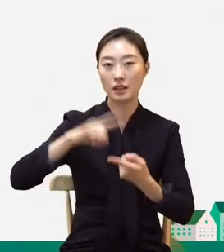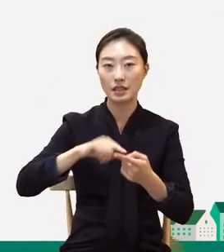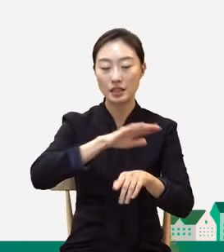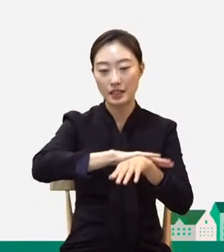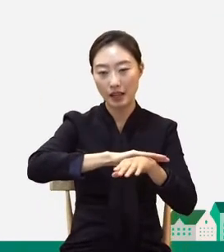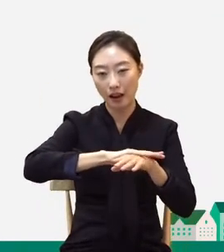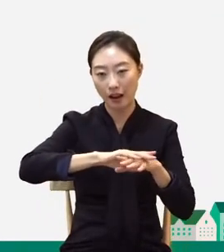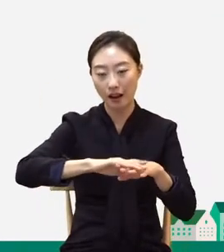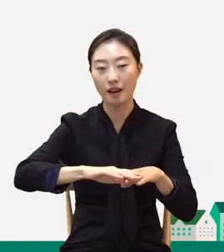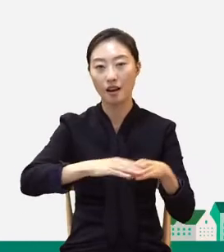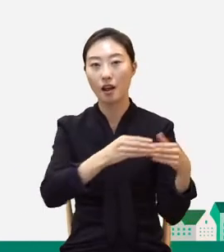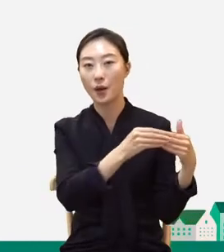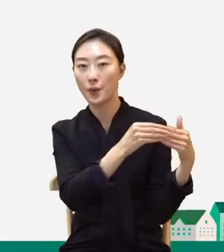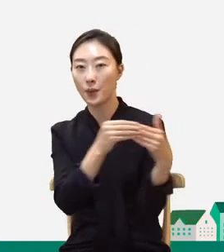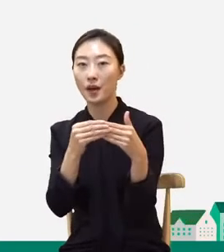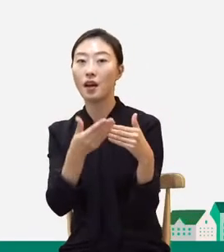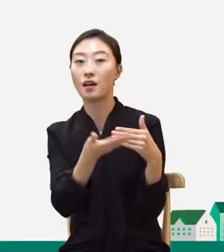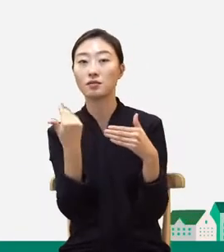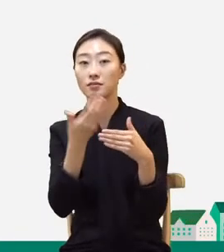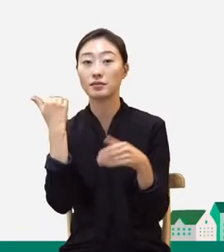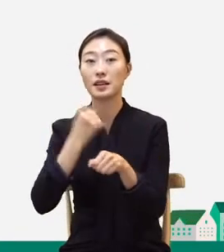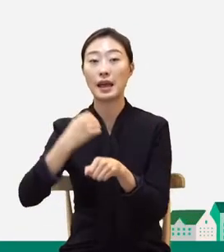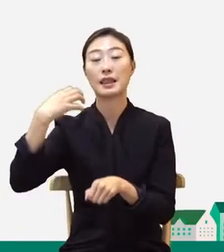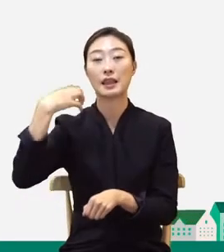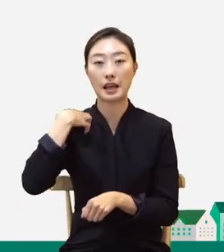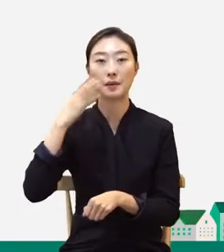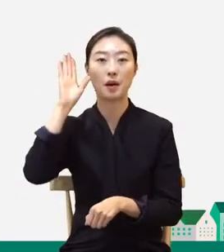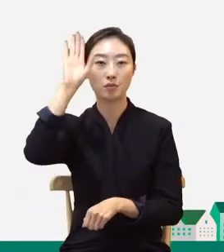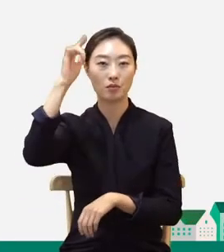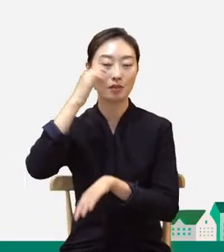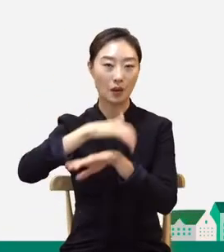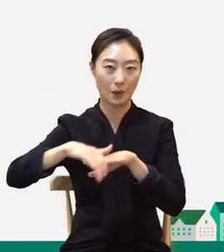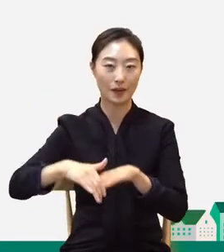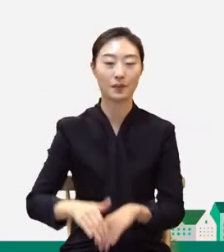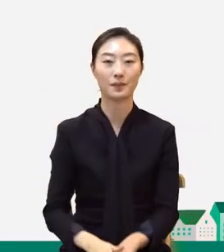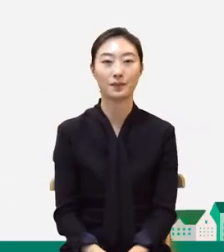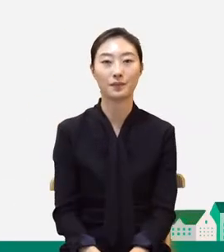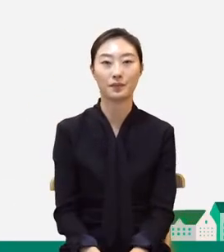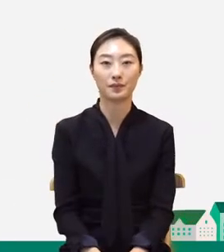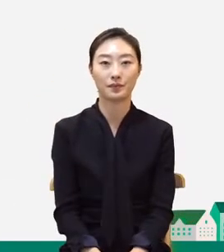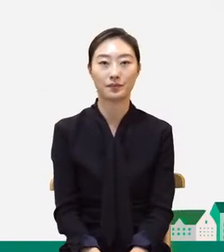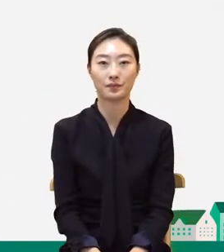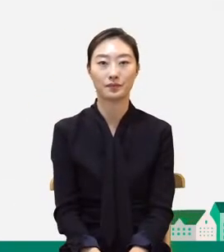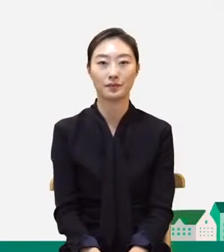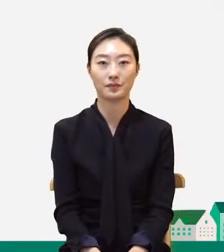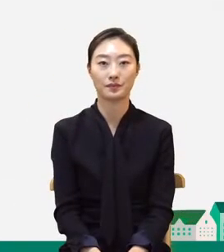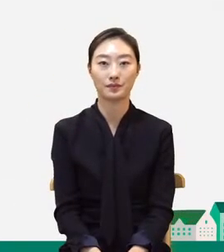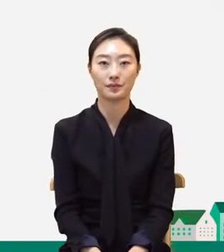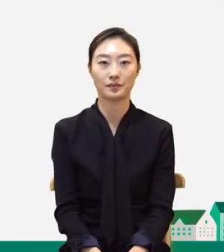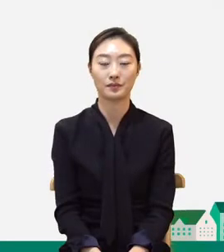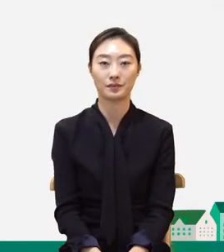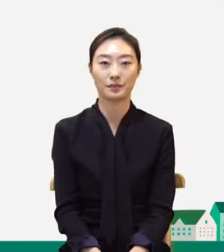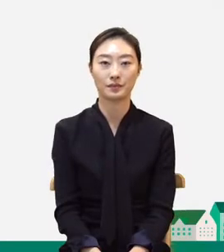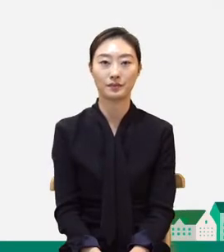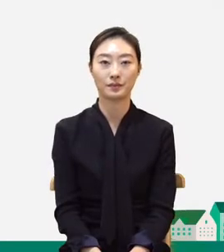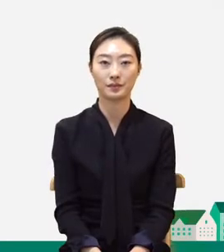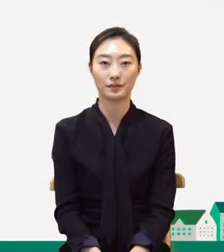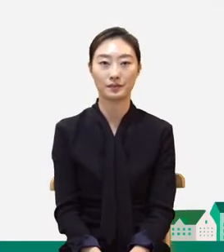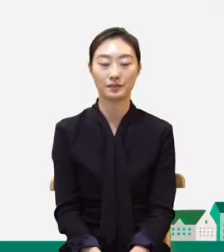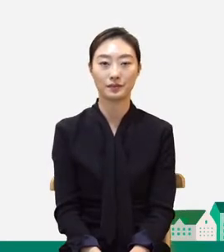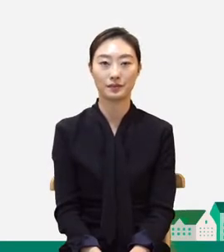이끌어내야 한다는 것을 저희의 향후 계획으로 생각하고 있습니다.